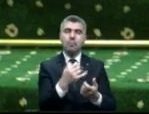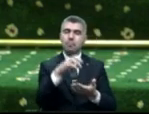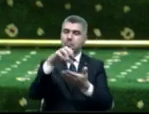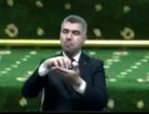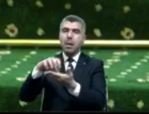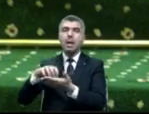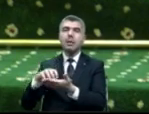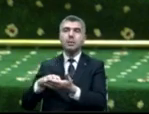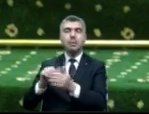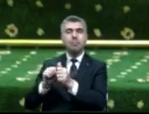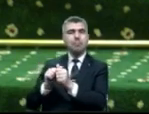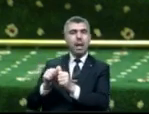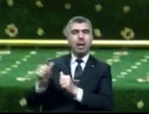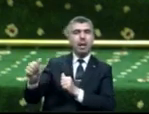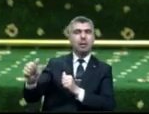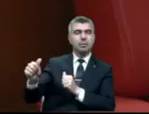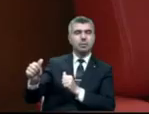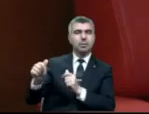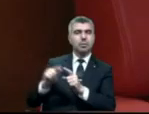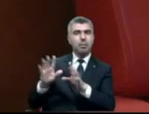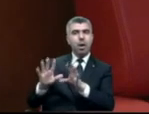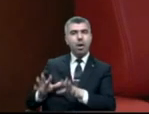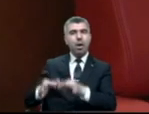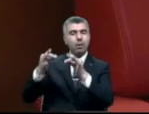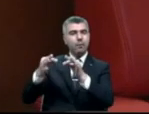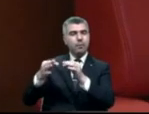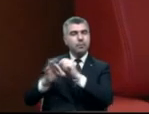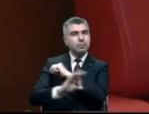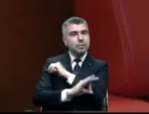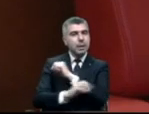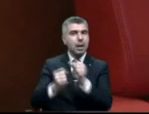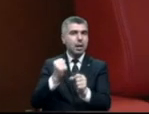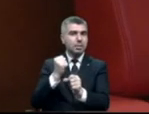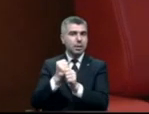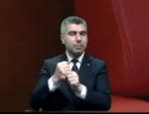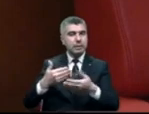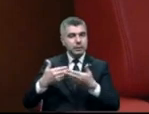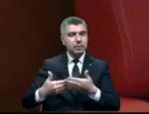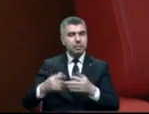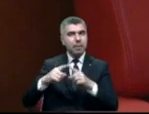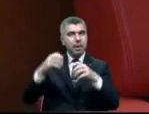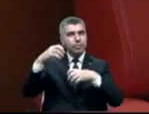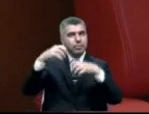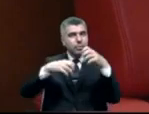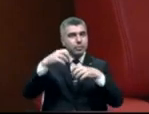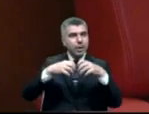النائية، المناطق النائية باش نختاروا اليد العاملة، سيما وهاد الظروف الجفاف اللي